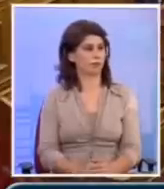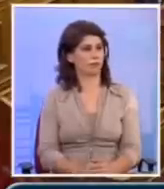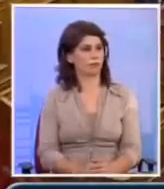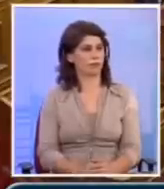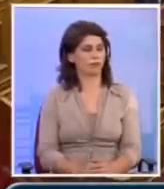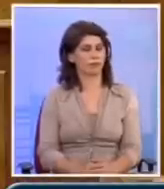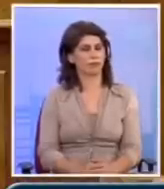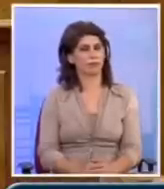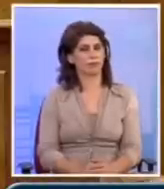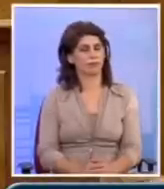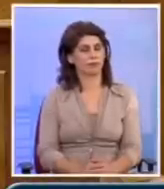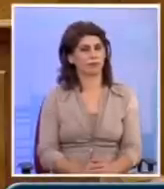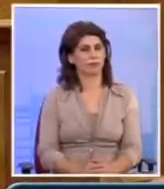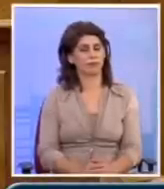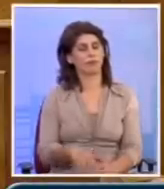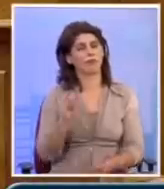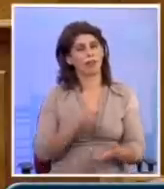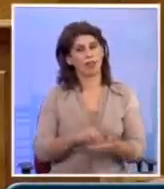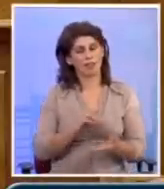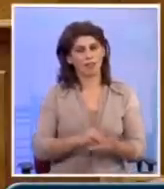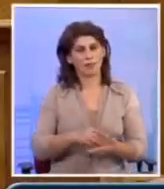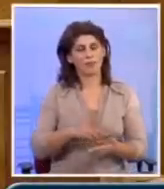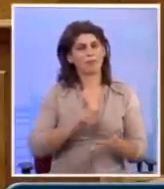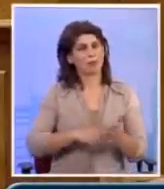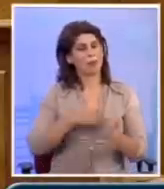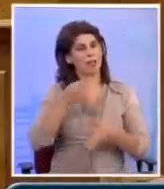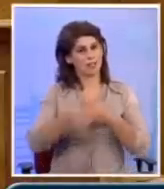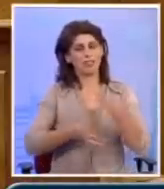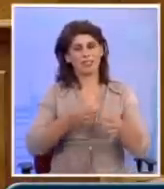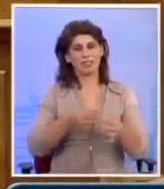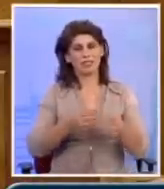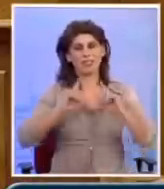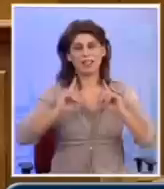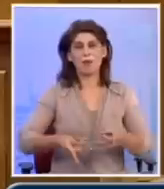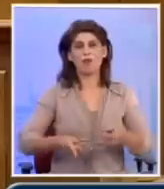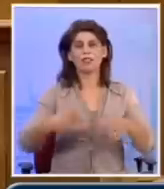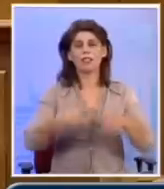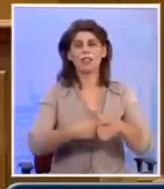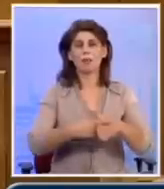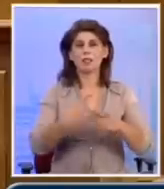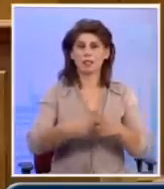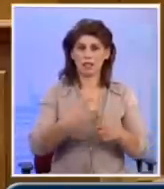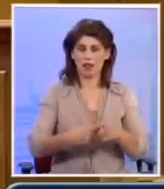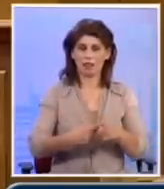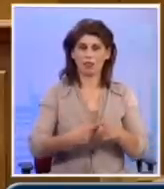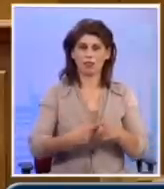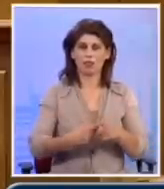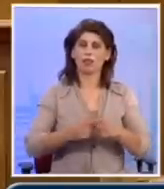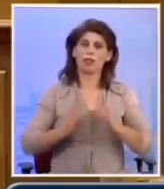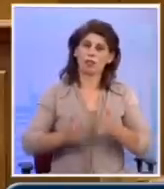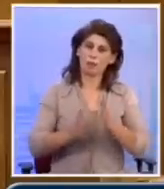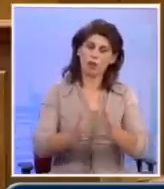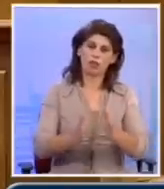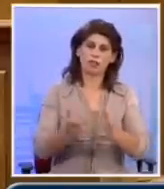Επίσης, πρέπει να δοθούν εξηγήσεις για την απόφαση της Τράπεζας της Ελλάδας να